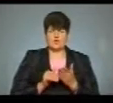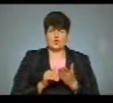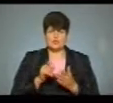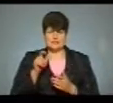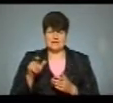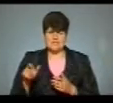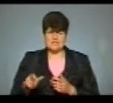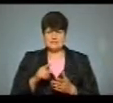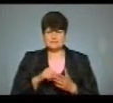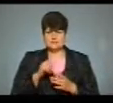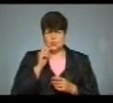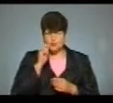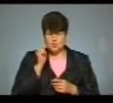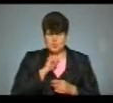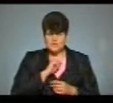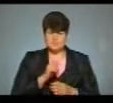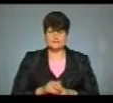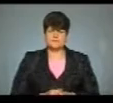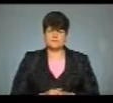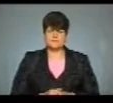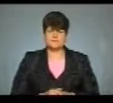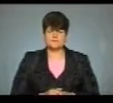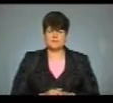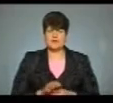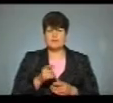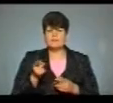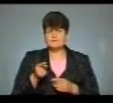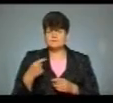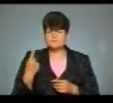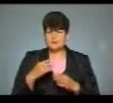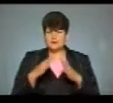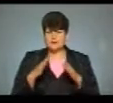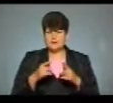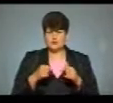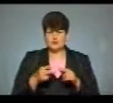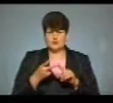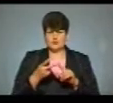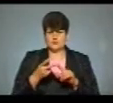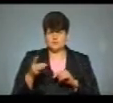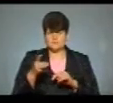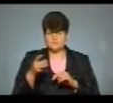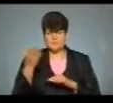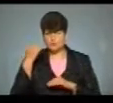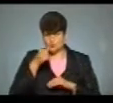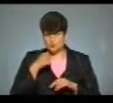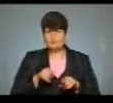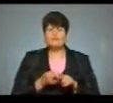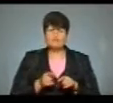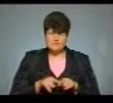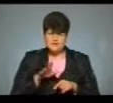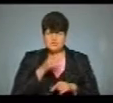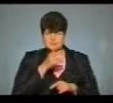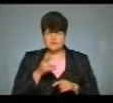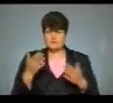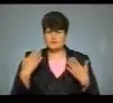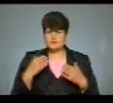розповіла волонтерка логістичного центру Христина Фетіця. На Тернопільщині табір організовують вдруге. Торік у цей же період